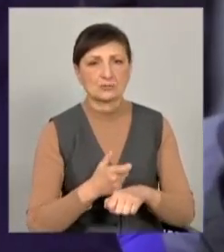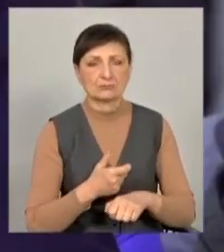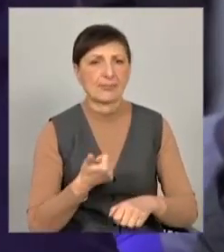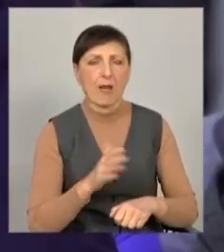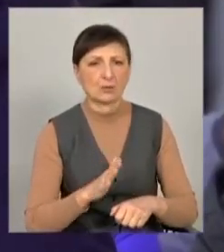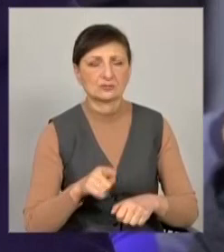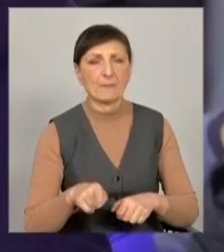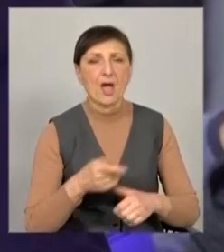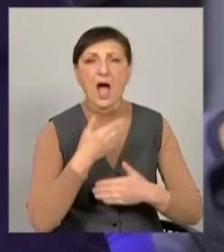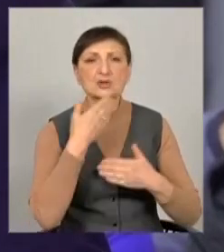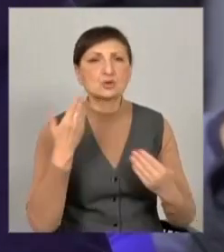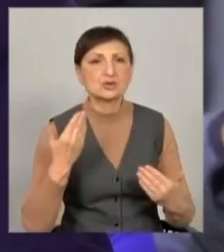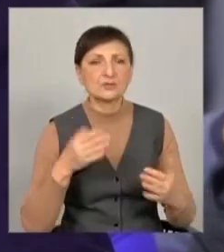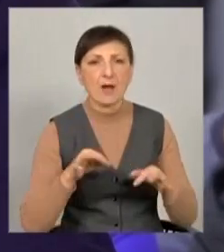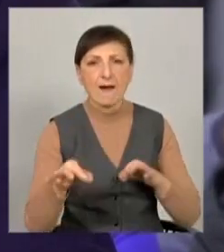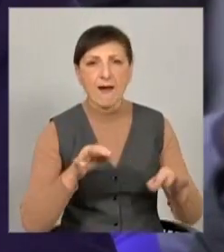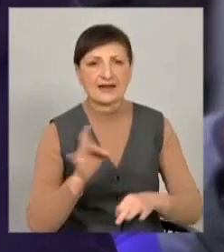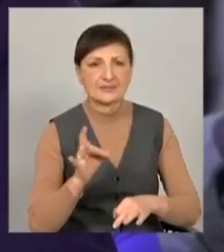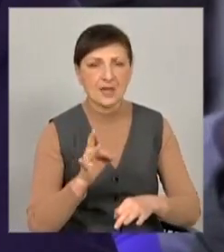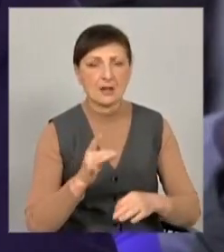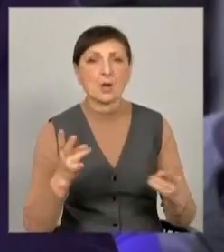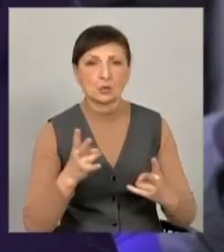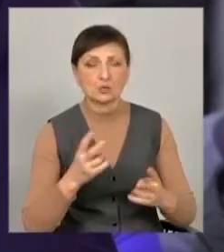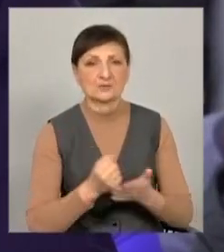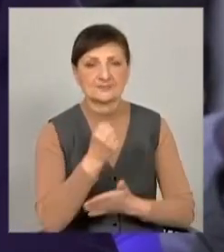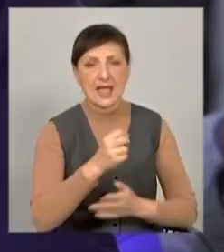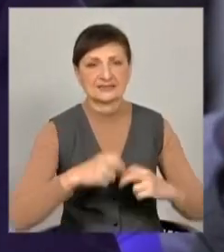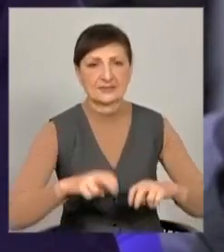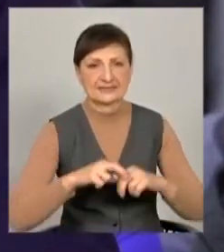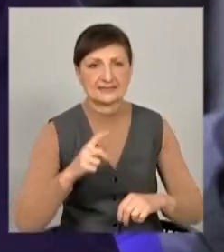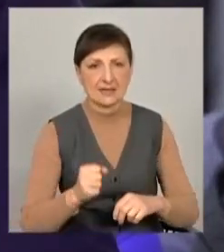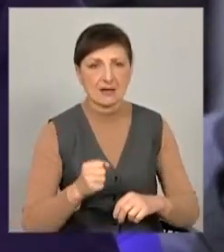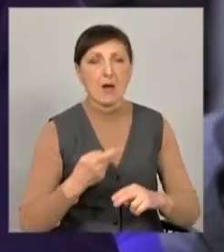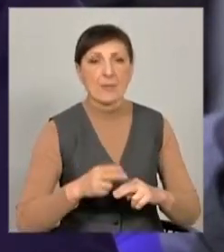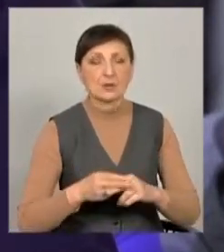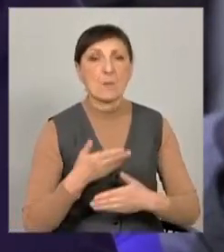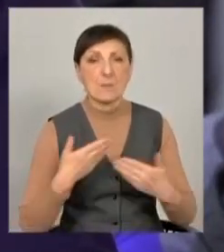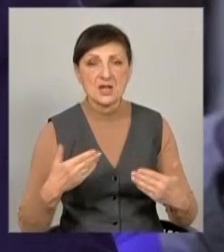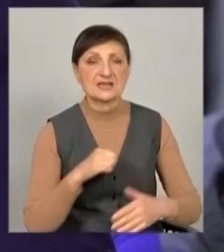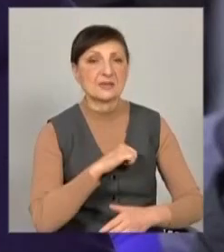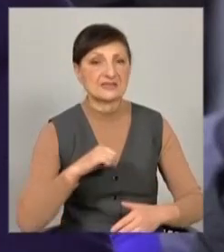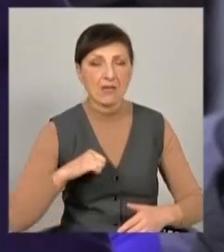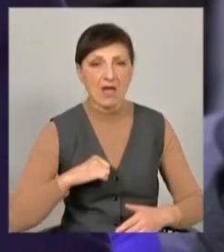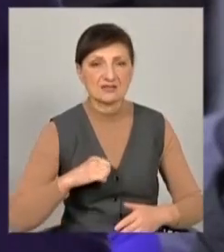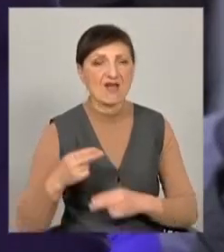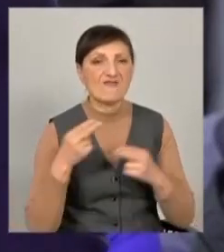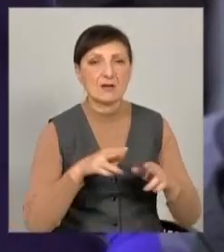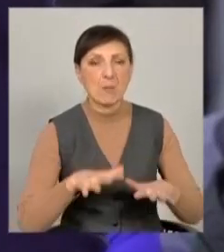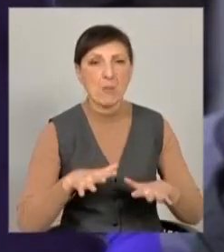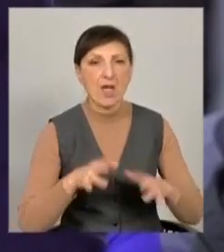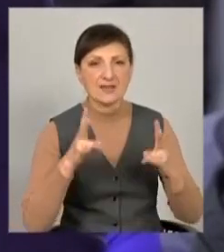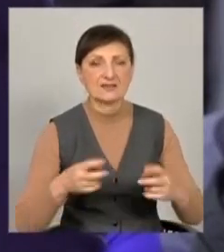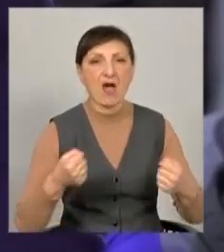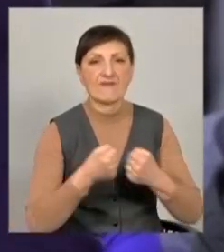отсутствуют некоторые размеры, необходимые для назначения данной экспертизы. Поэтому мы самостоятельно выехали на место происшествия,